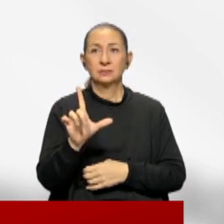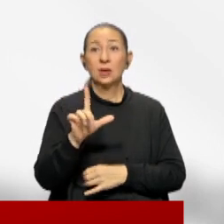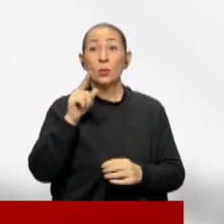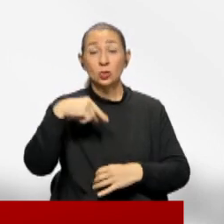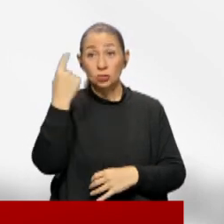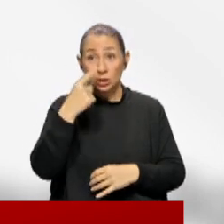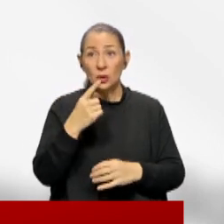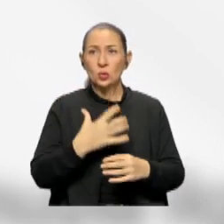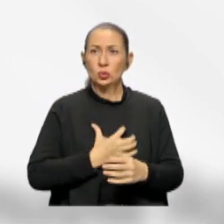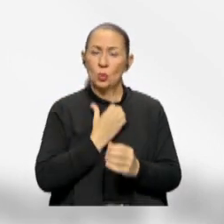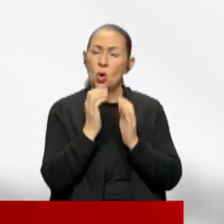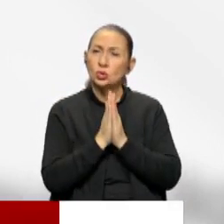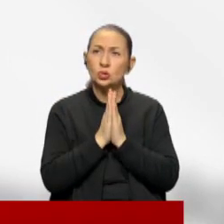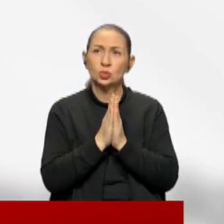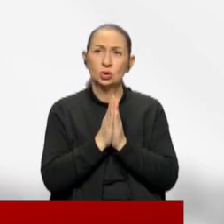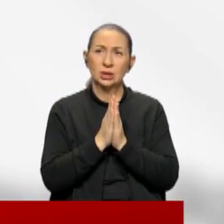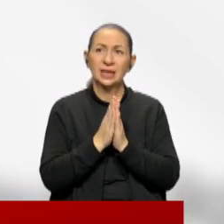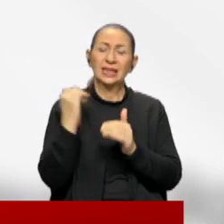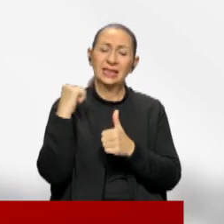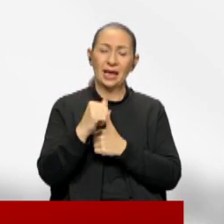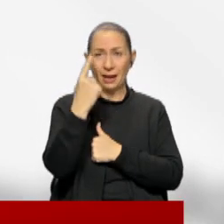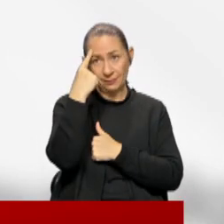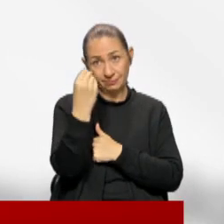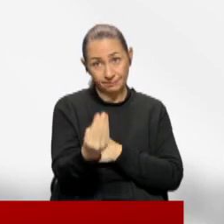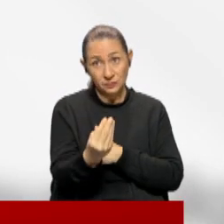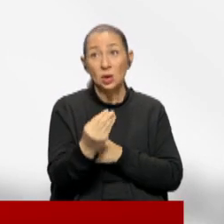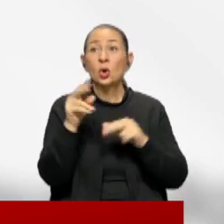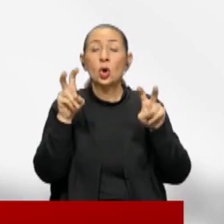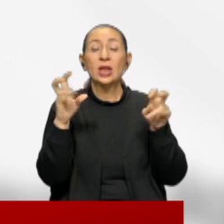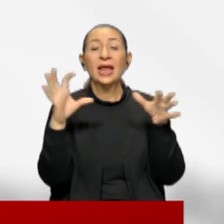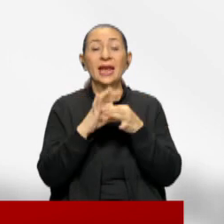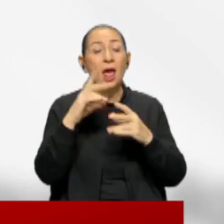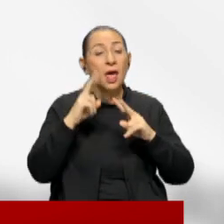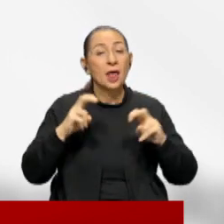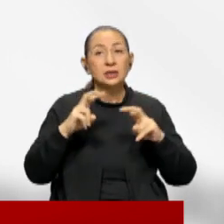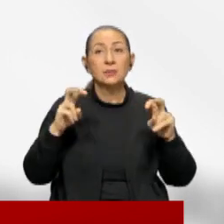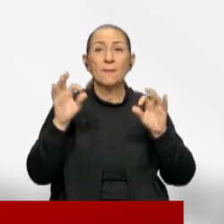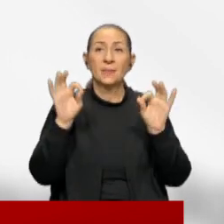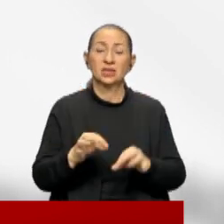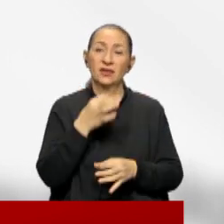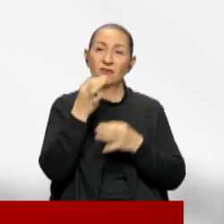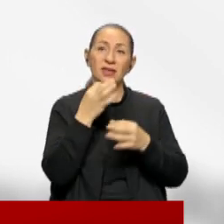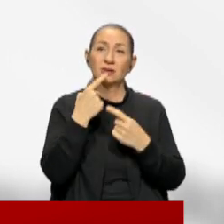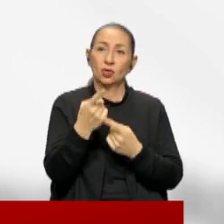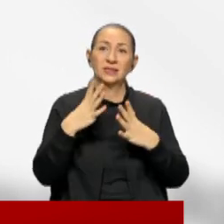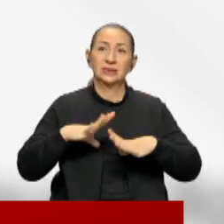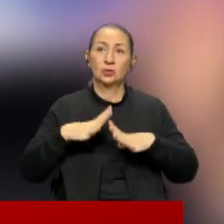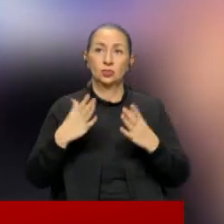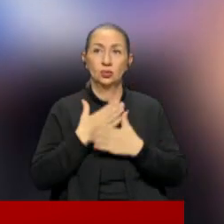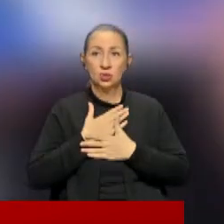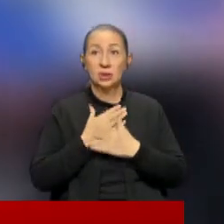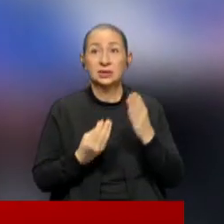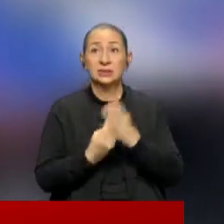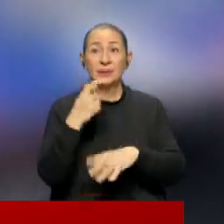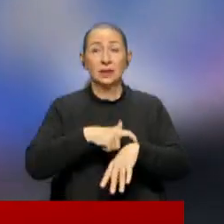Bu vesileyle üzüntümüzü ve özrümüzü tekrar belirtiyor, konuyla ilgili tahkikatın başladığını ifade etmek istiyoruz.